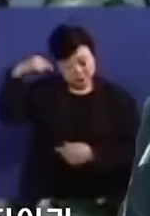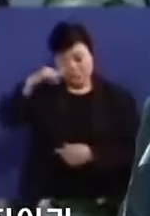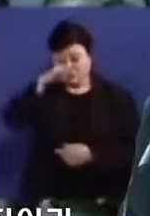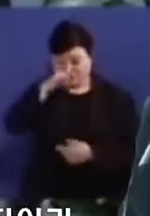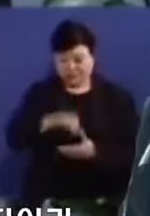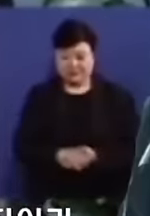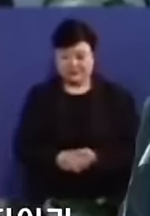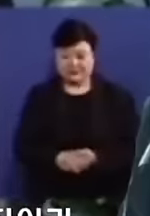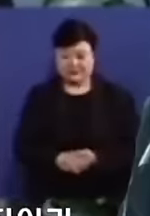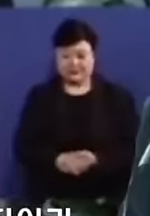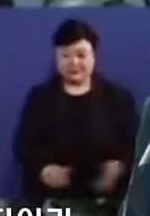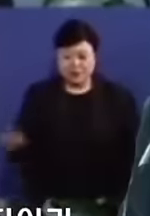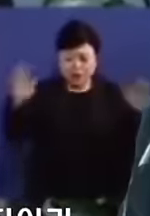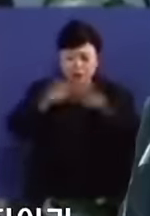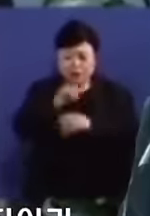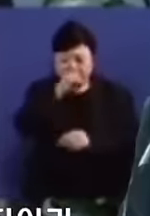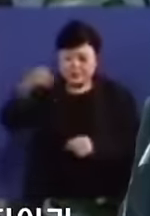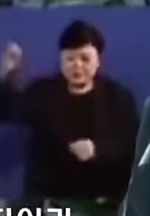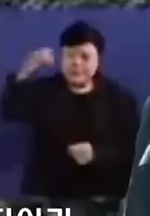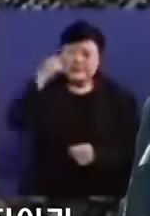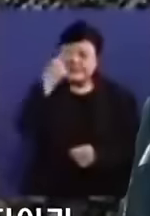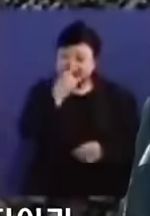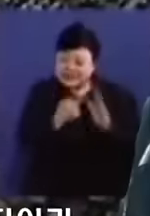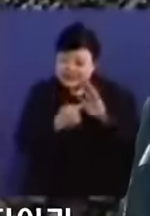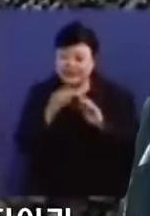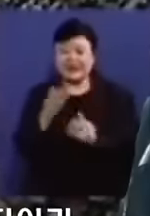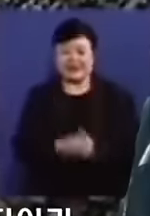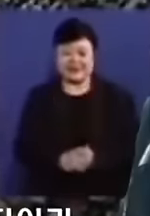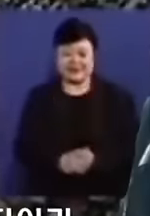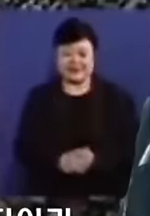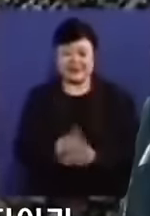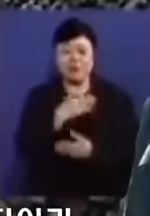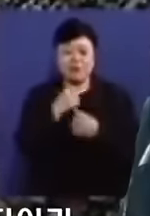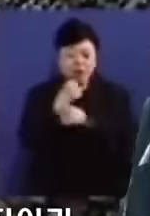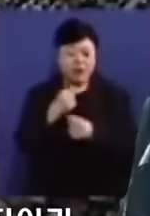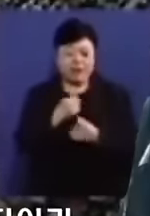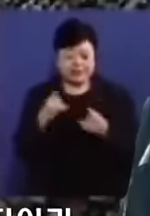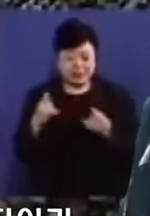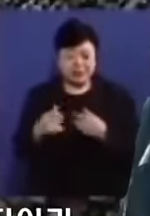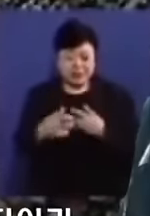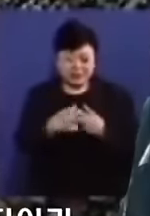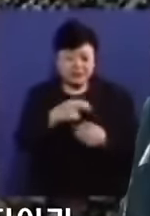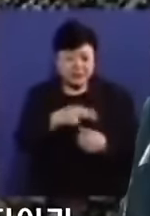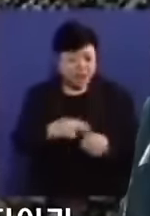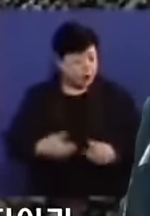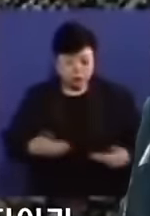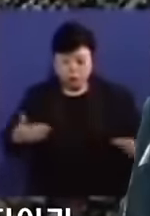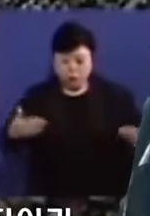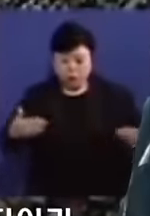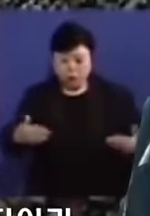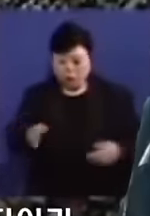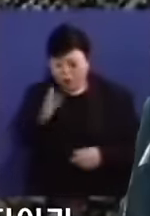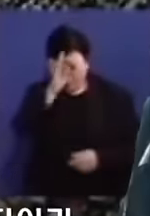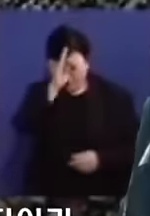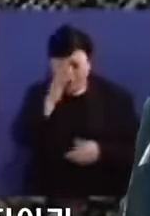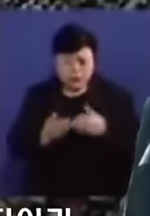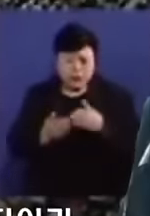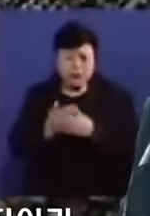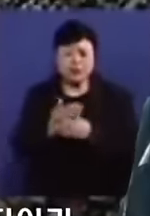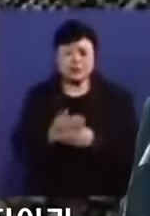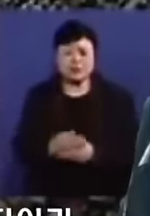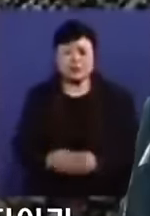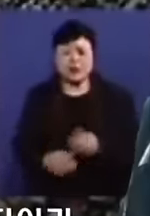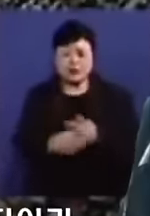것입니다. 그것은 어둠이 있어야 빛이 증명되는 것과 같습니다. 건강한 자에게는 의사가 필요 없는데 병들어 봐야